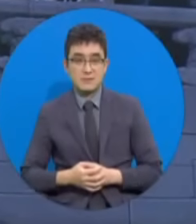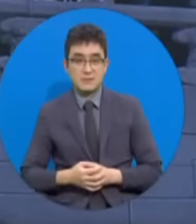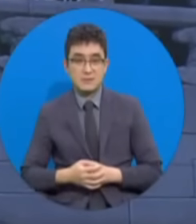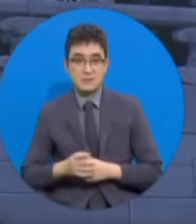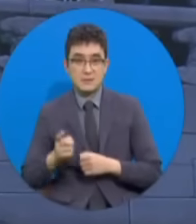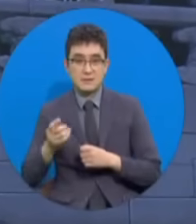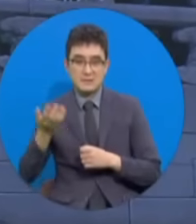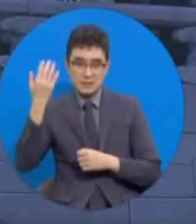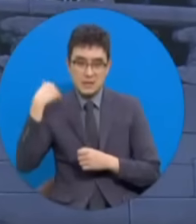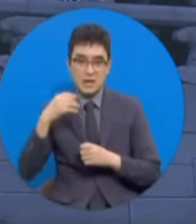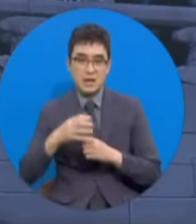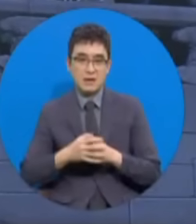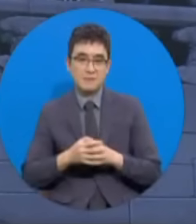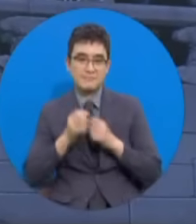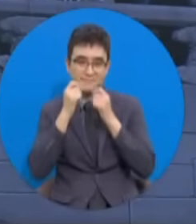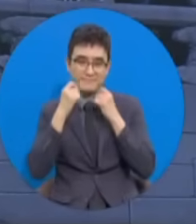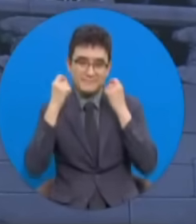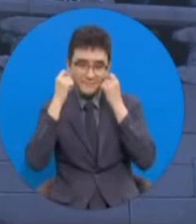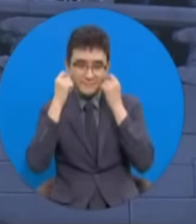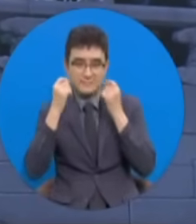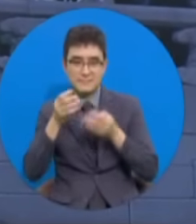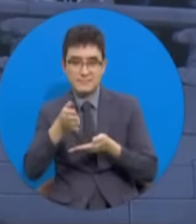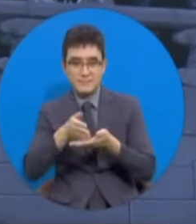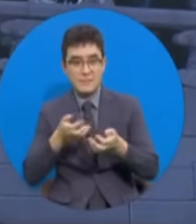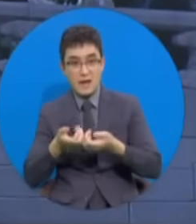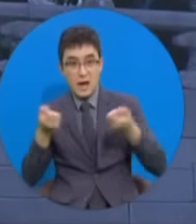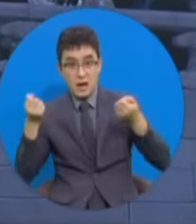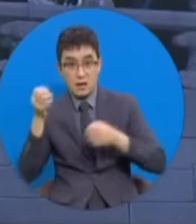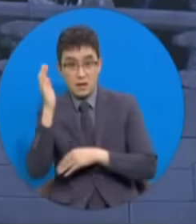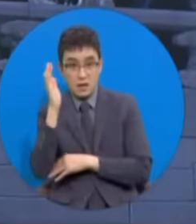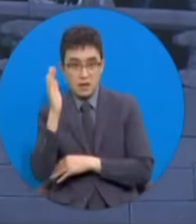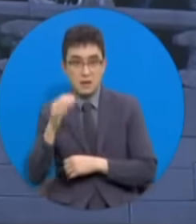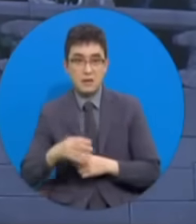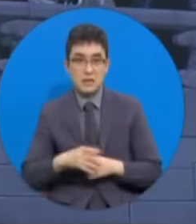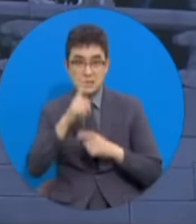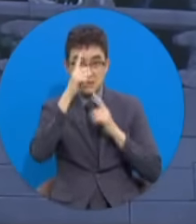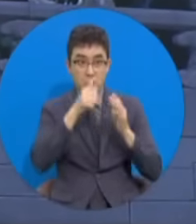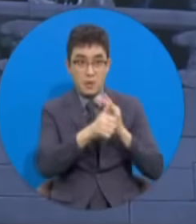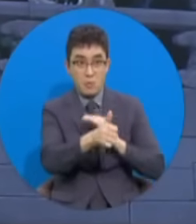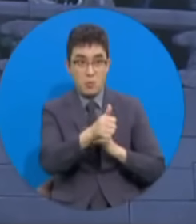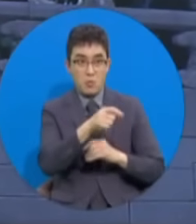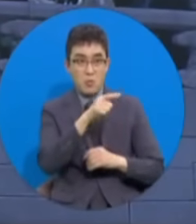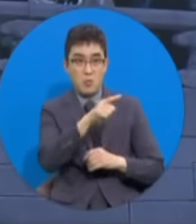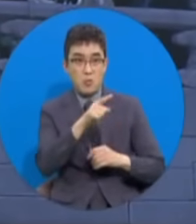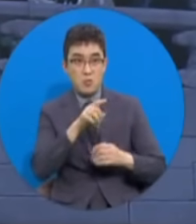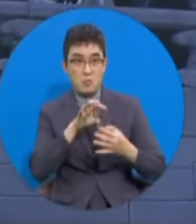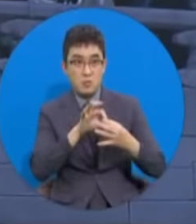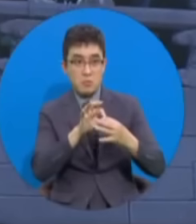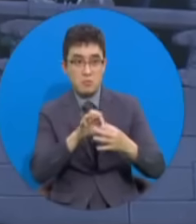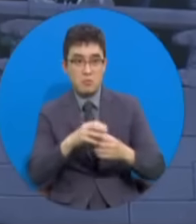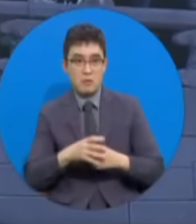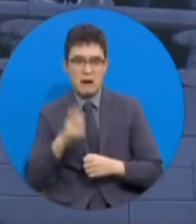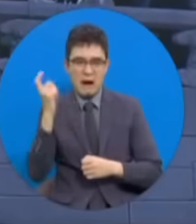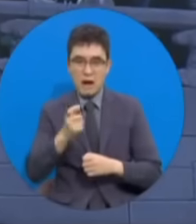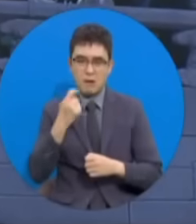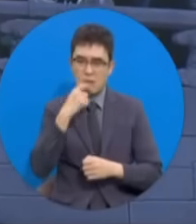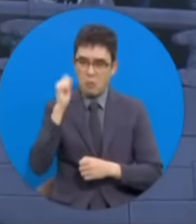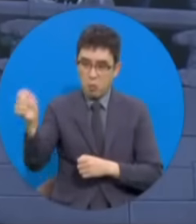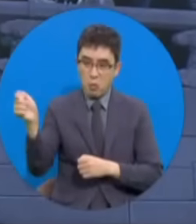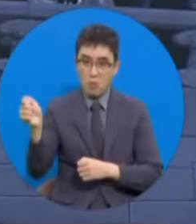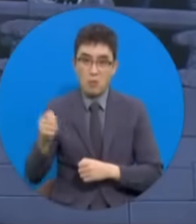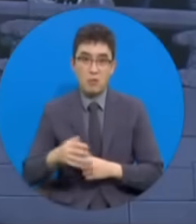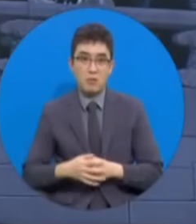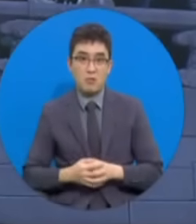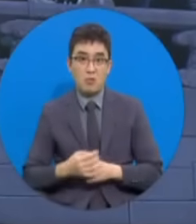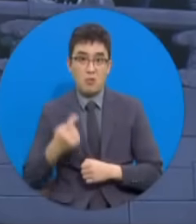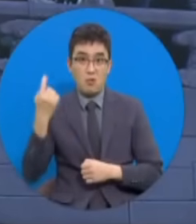지도부 이재명 대표가 의중을 반영했죠. 이재명 대표의 의중을 반영해 해당 행위다라며 이상민 의원에게 강하게 경고를 했습니다. 그래서